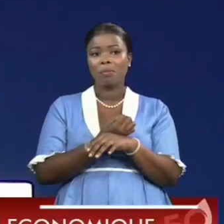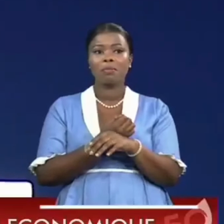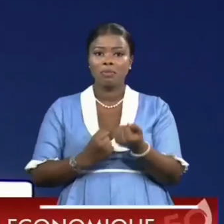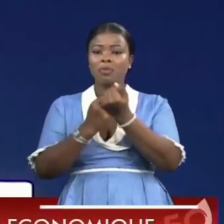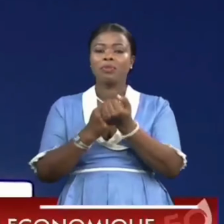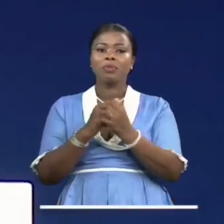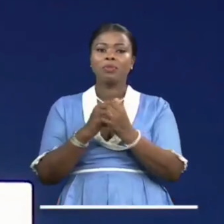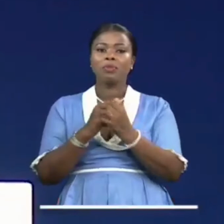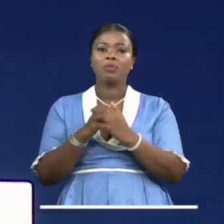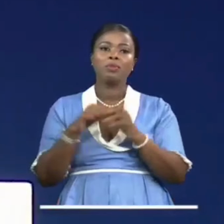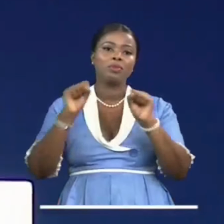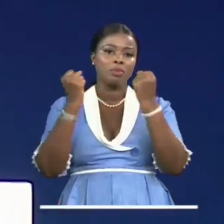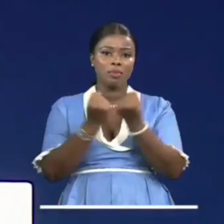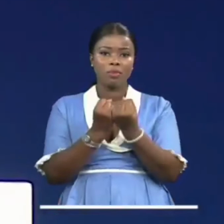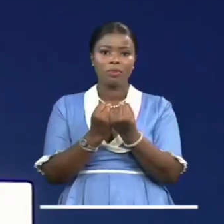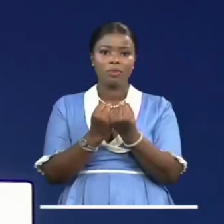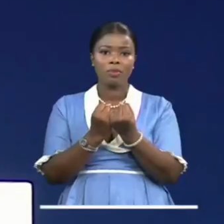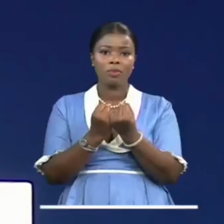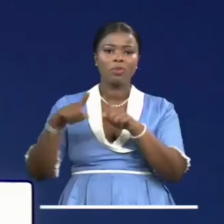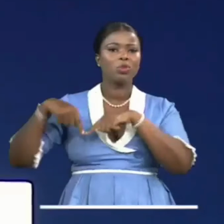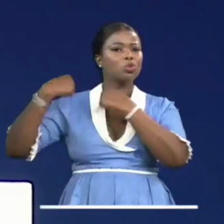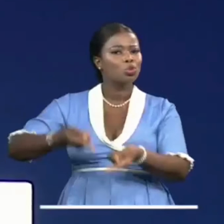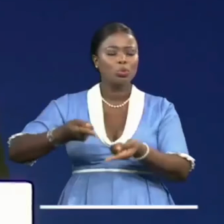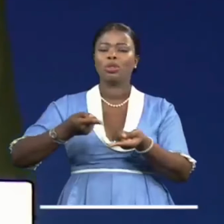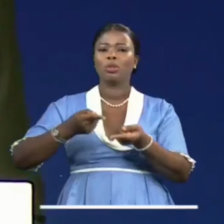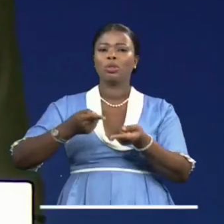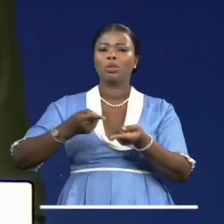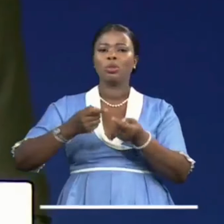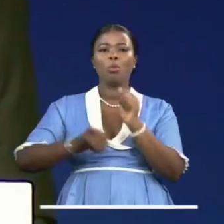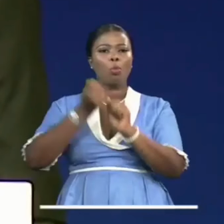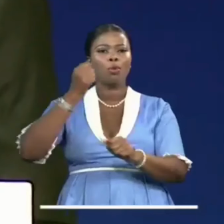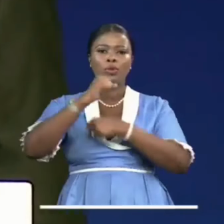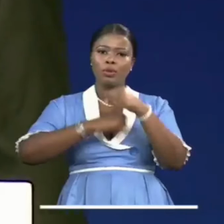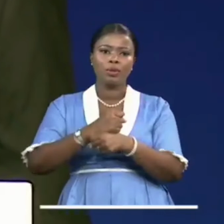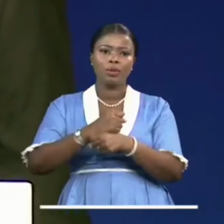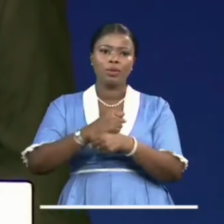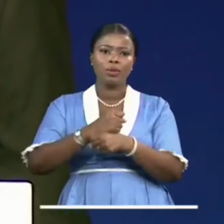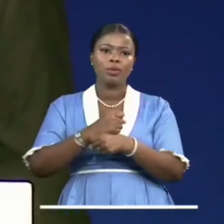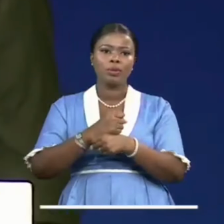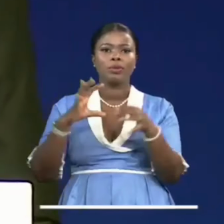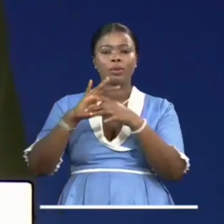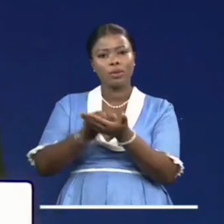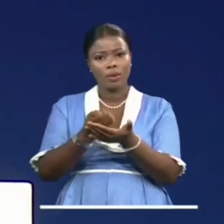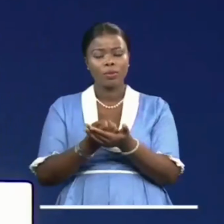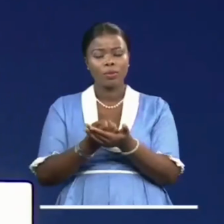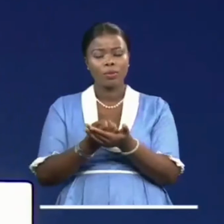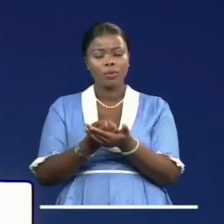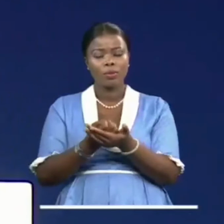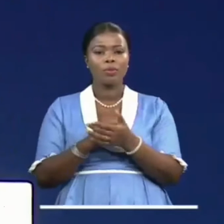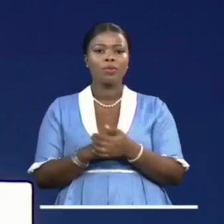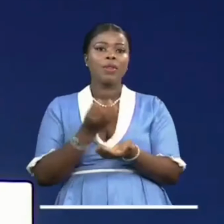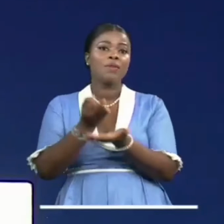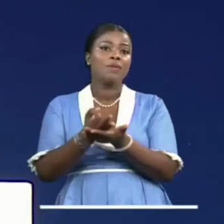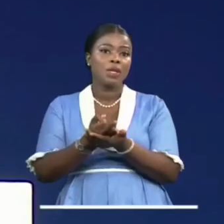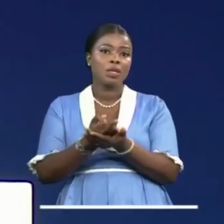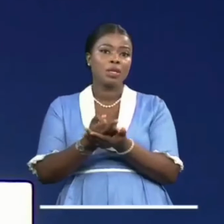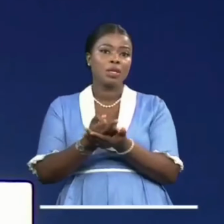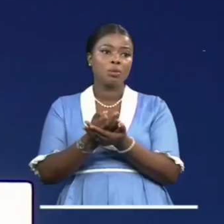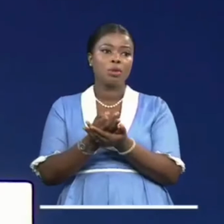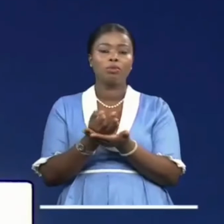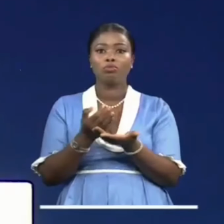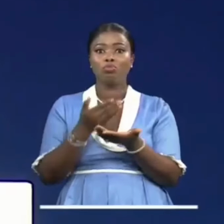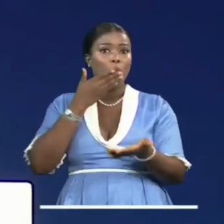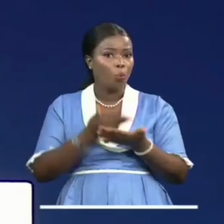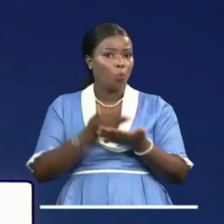nous adressons dans ce pays depuis plusieurs années c'est le défi du financement de l'économie nous souhaitons un financement adéquat de